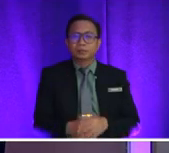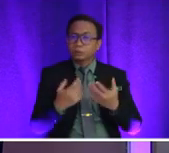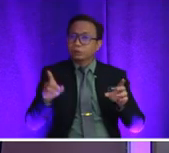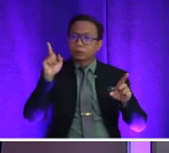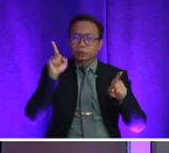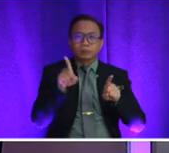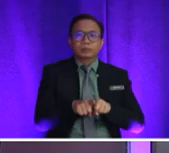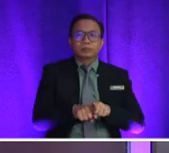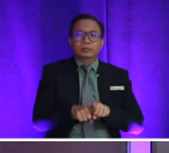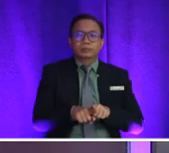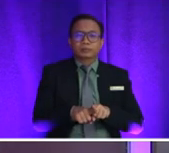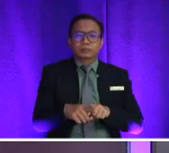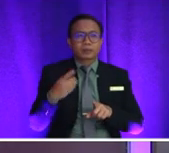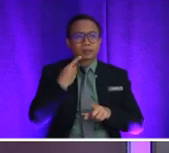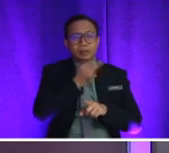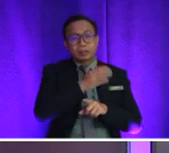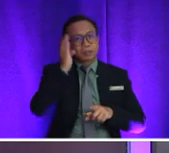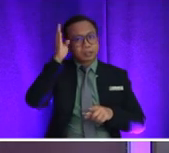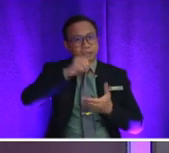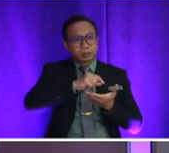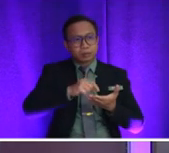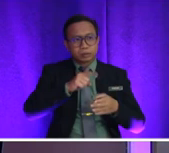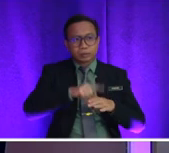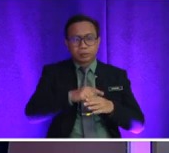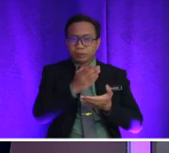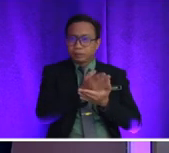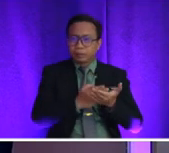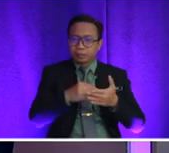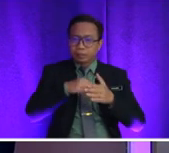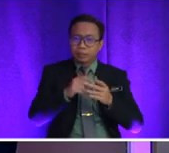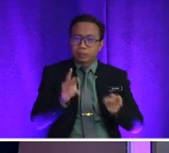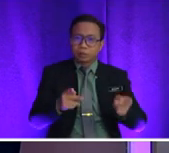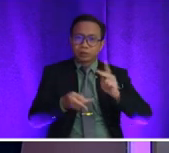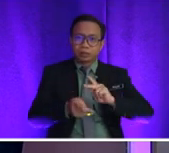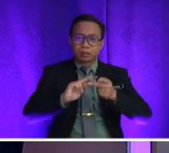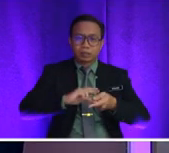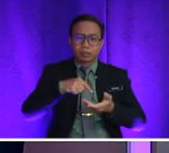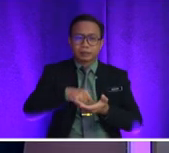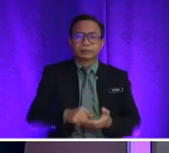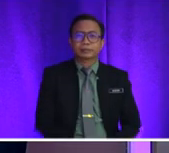Tentukan maka kita akan tulis pada bagian dalam kotak nih oke